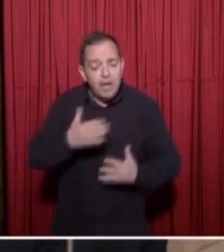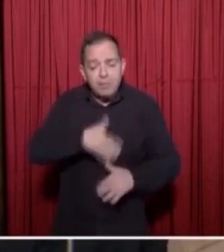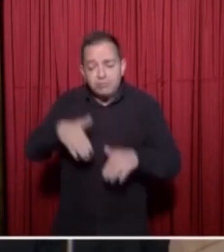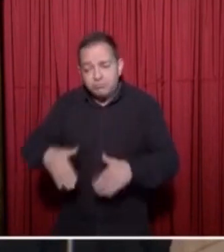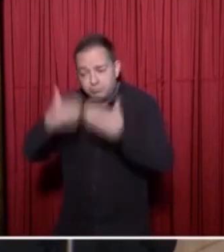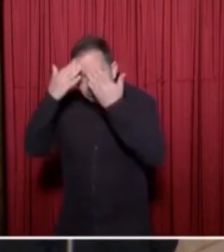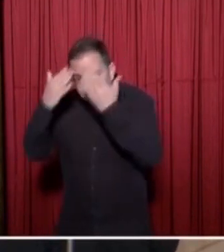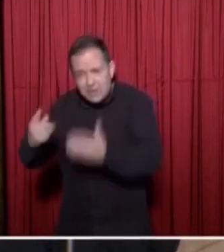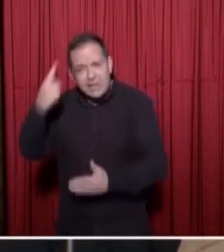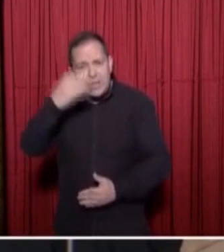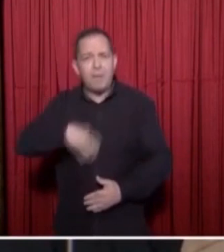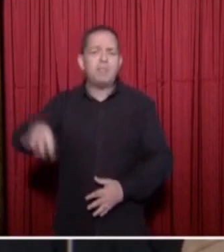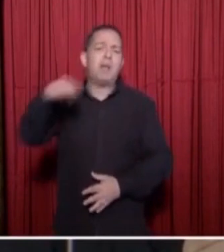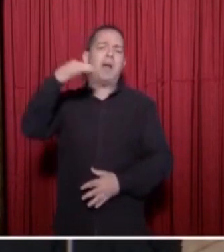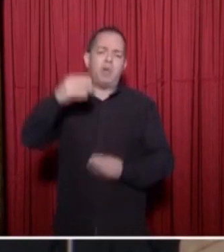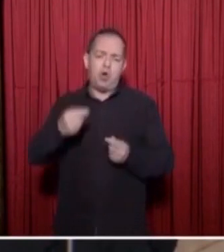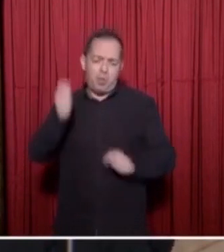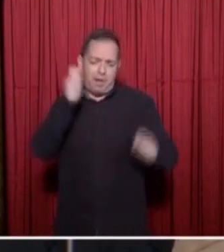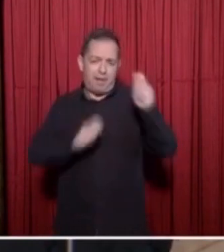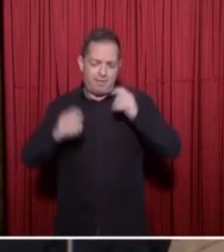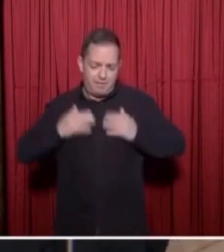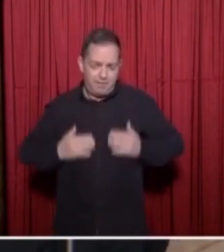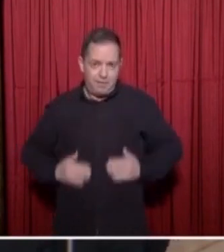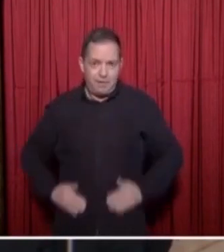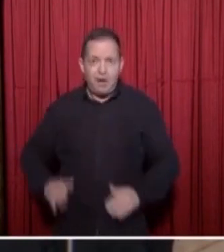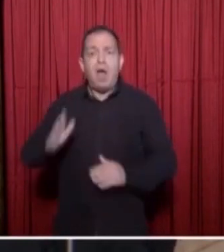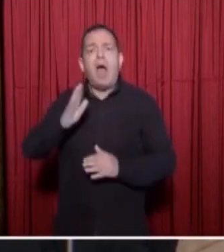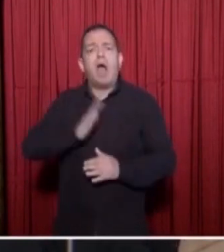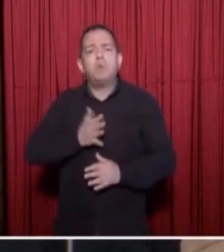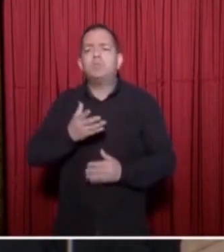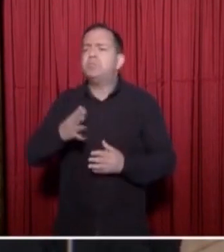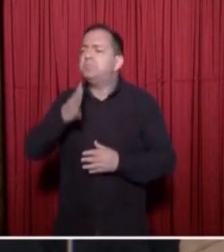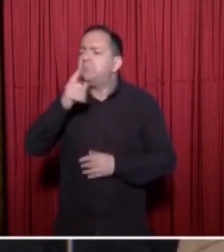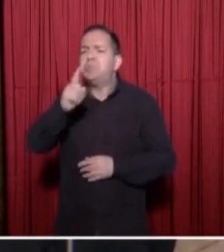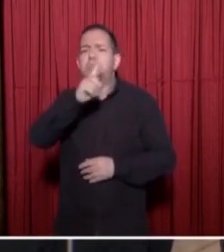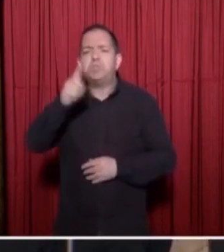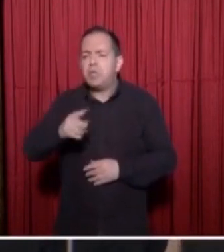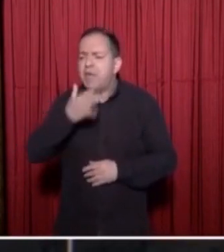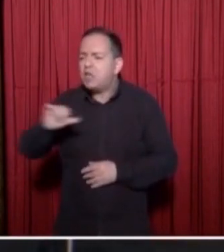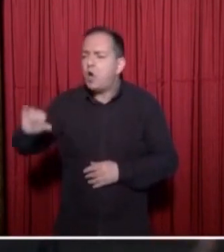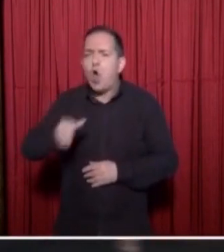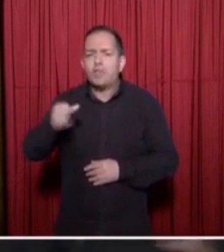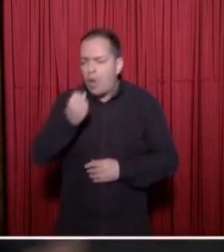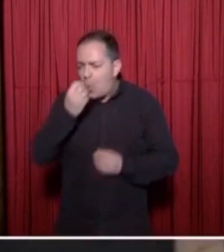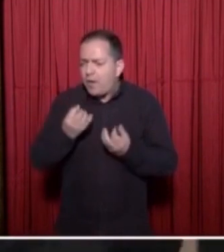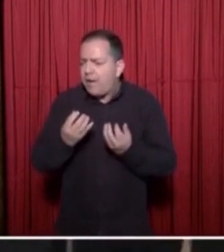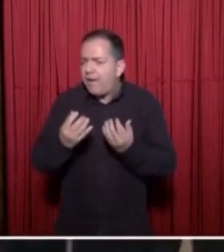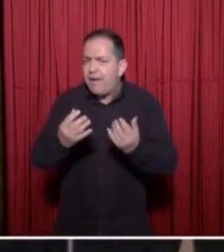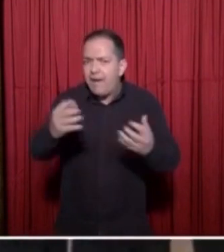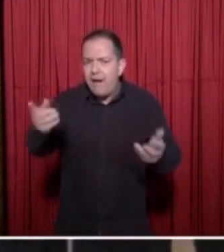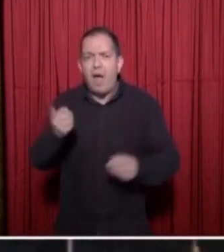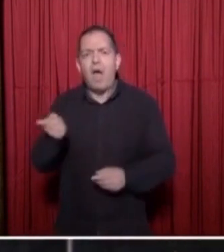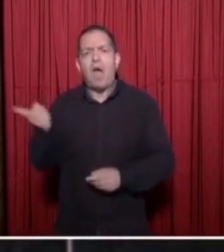πλάσμα ημών, εμνίστη ότι κούσες μεν. Άνθρωπος ως η χόρτος σε ημέρε αυτού, ως η άνθος του αγρού ούτως